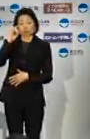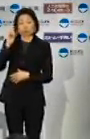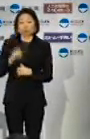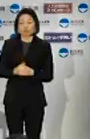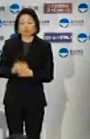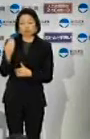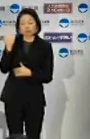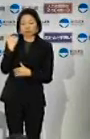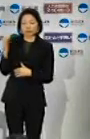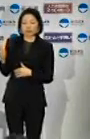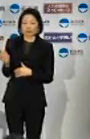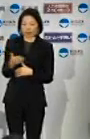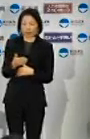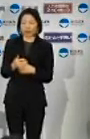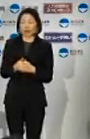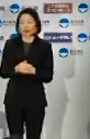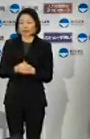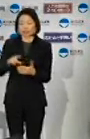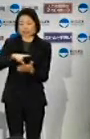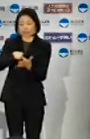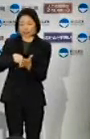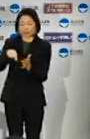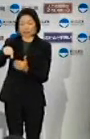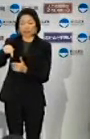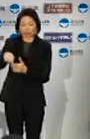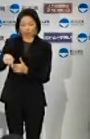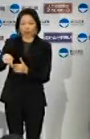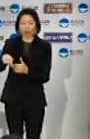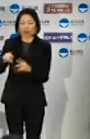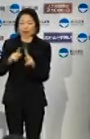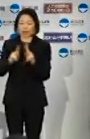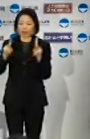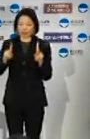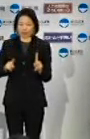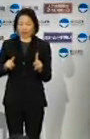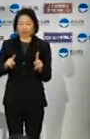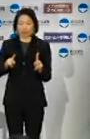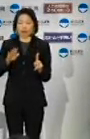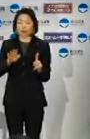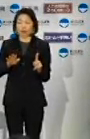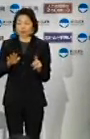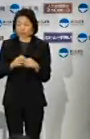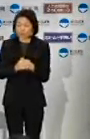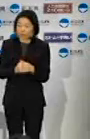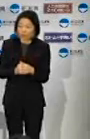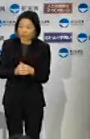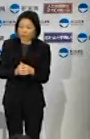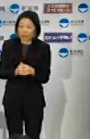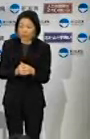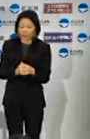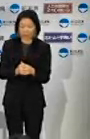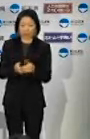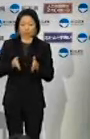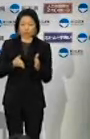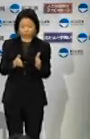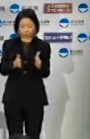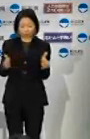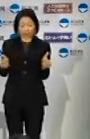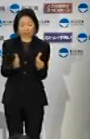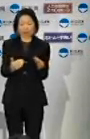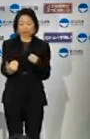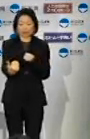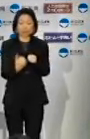前から地元から課題として上がっているのは、一周線がすれ違いもできないような部分だったりと